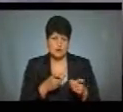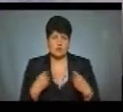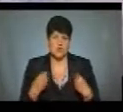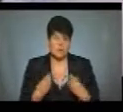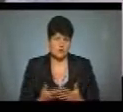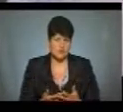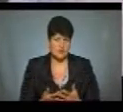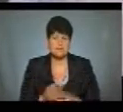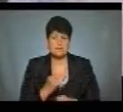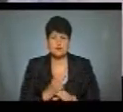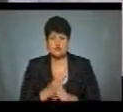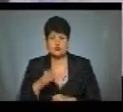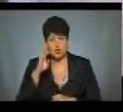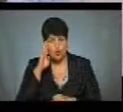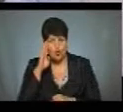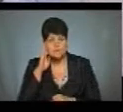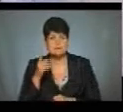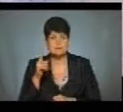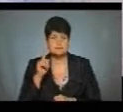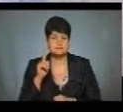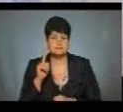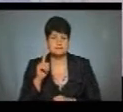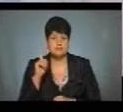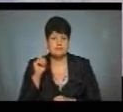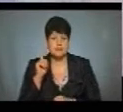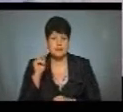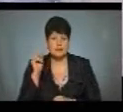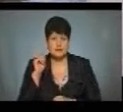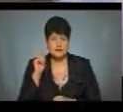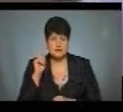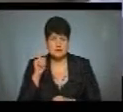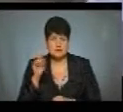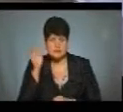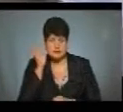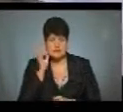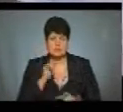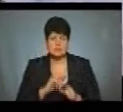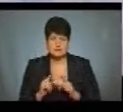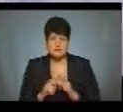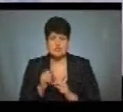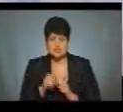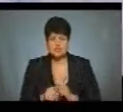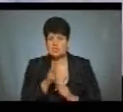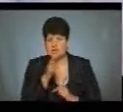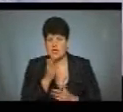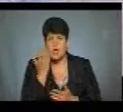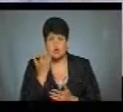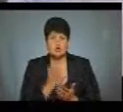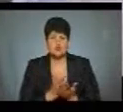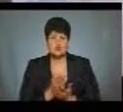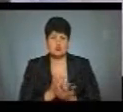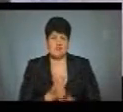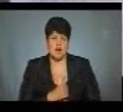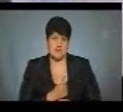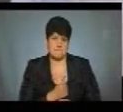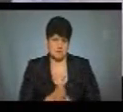хлопці. Навики, скажімо, навіть швидше згадав ті часи, коли служив в армії.